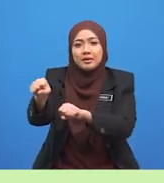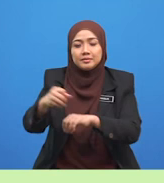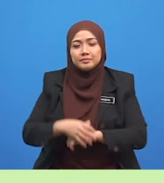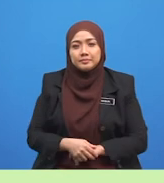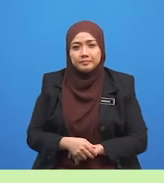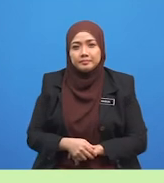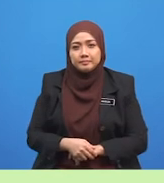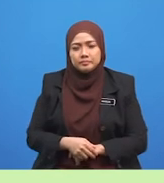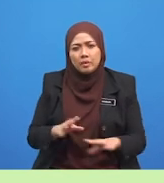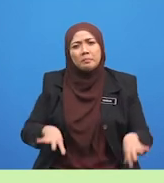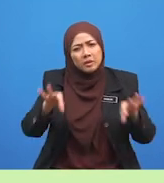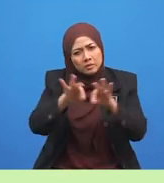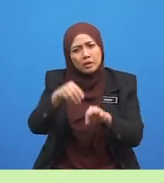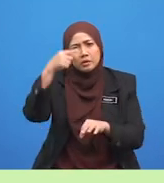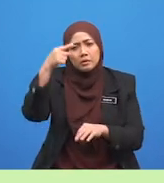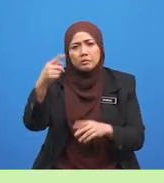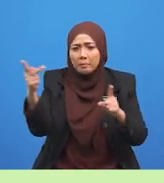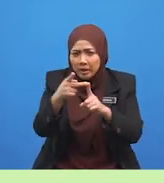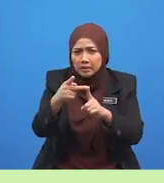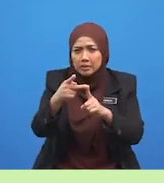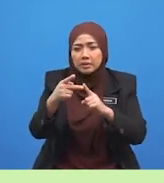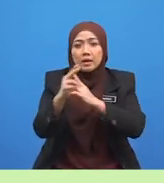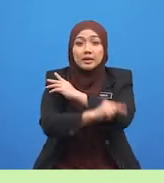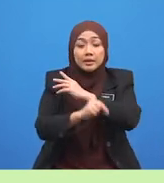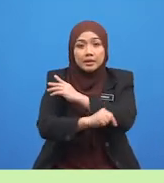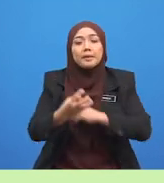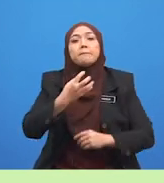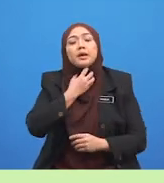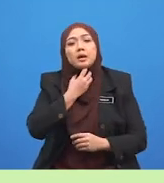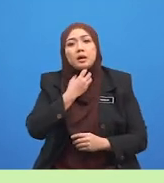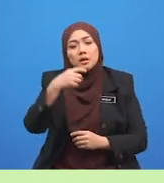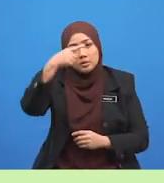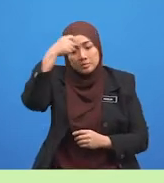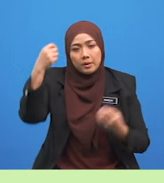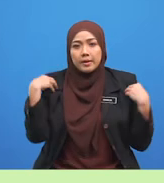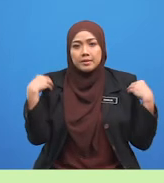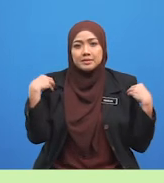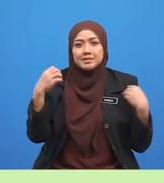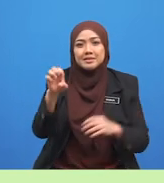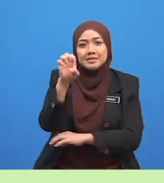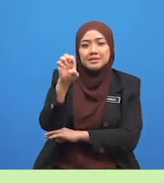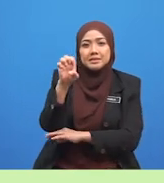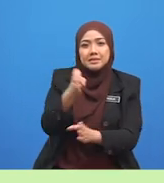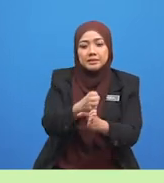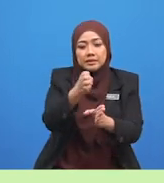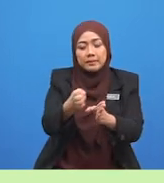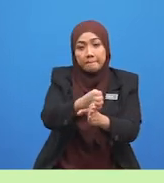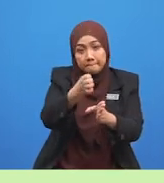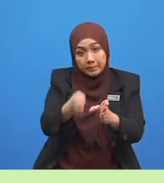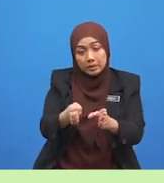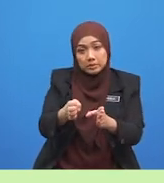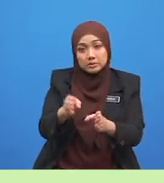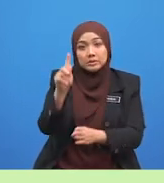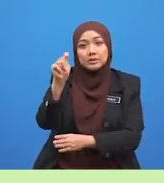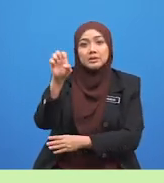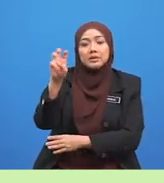Sungai ini penting bagi negeri Perak kerana di sana terdapat empangan Temenggung dan empangan